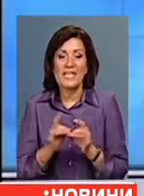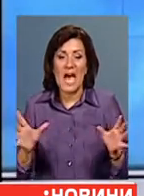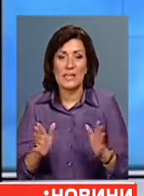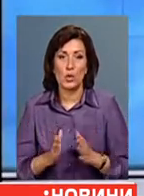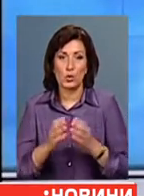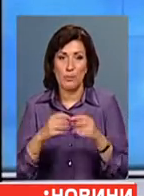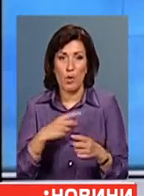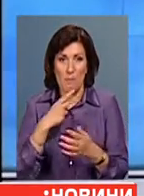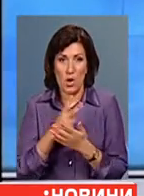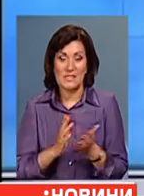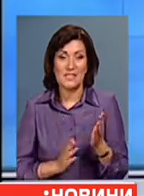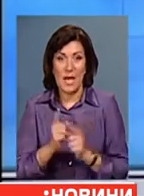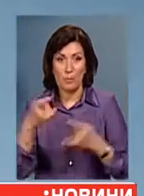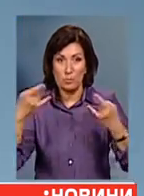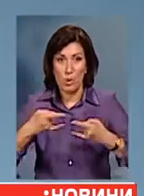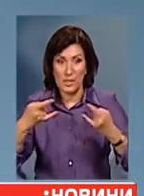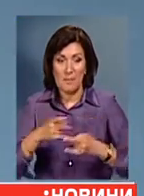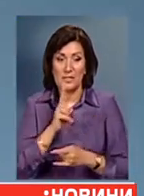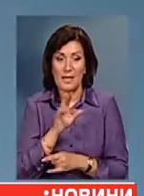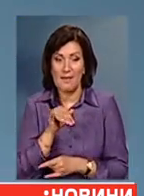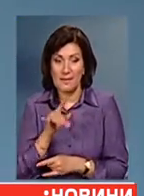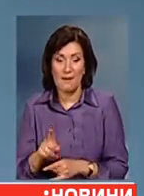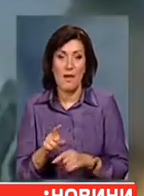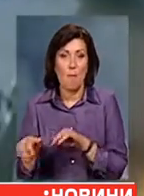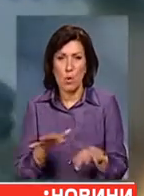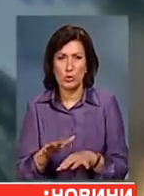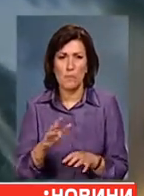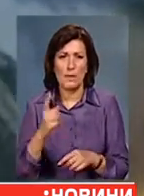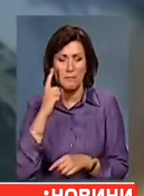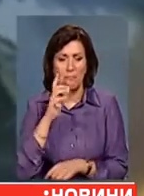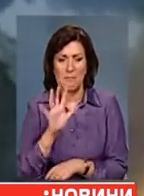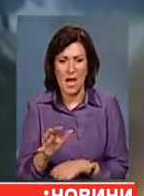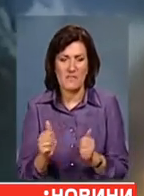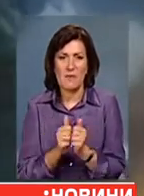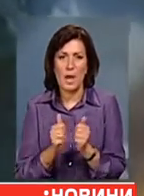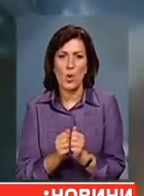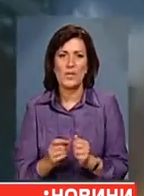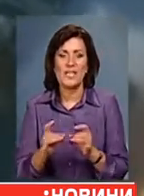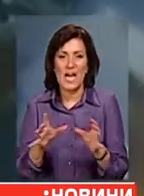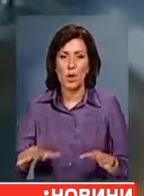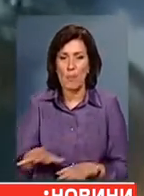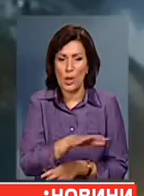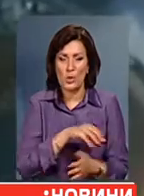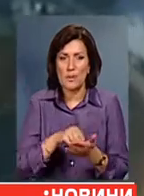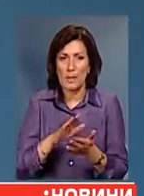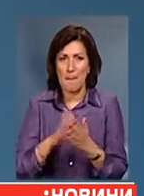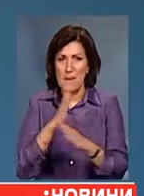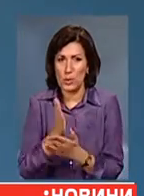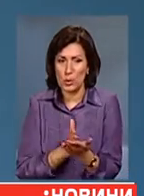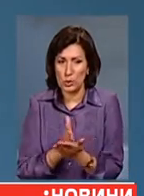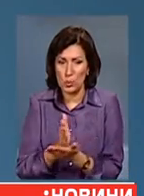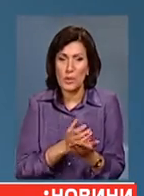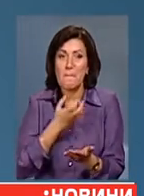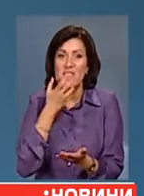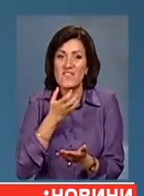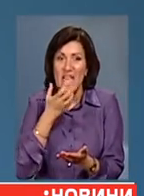телебачення КНДР. Минулої ночі поштовхи магнітудою понад 5 у районі ядерного полігону Північної Кореї зафіксували метеослужби Південної